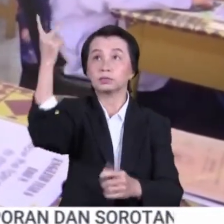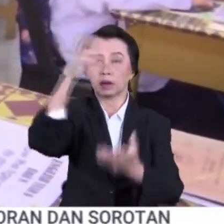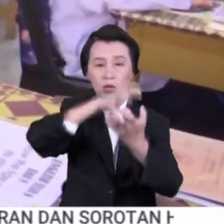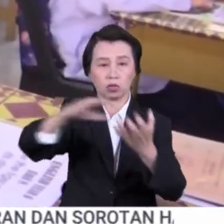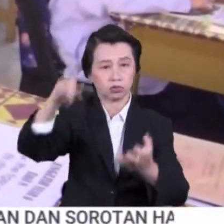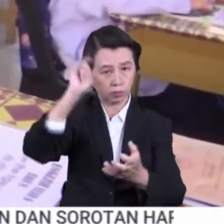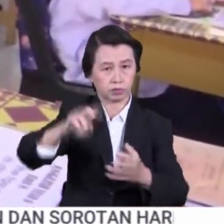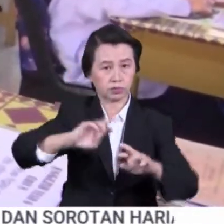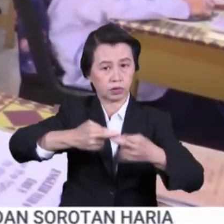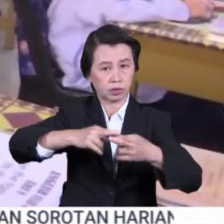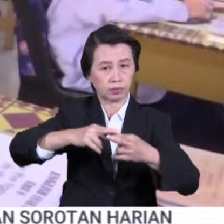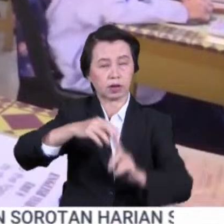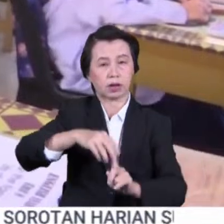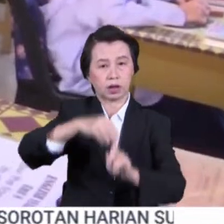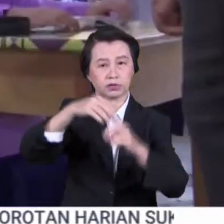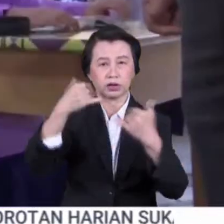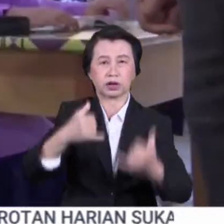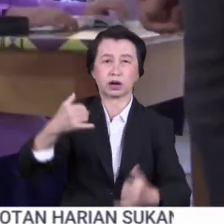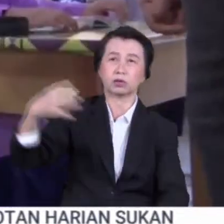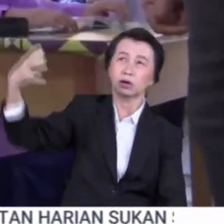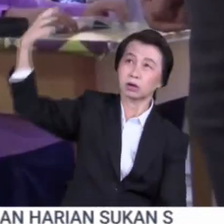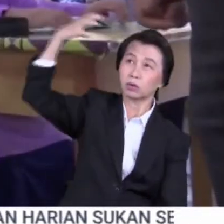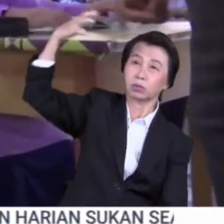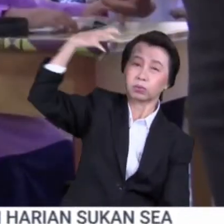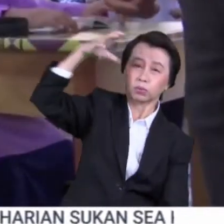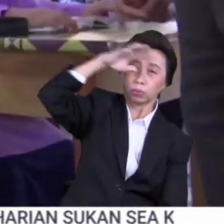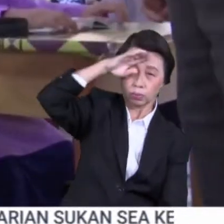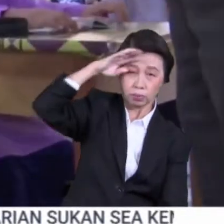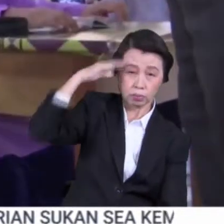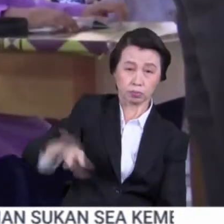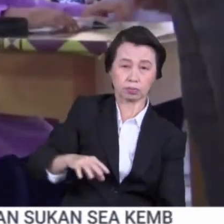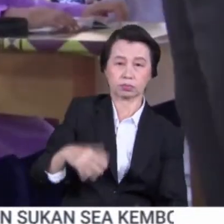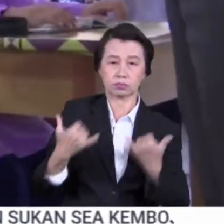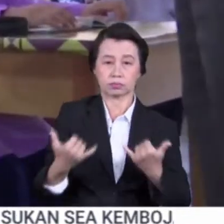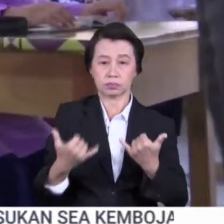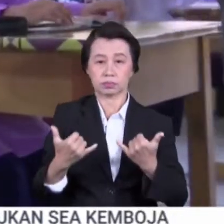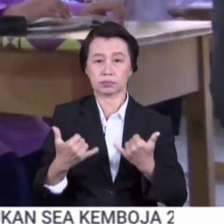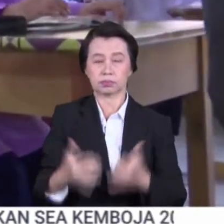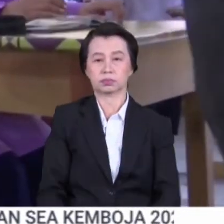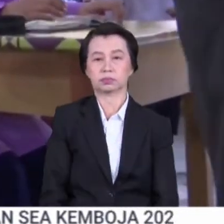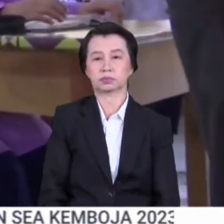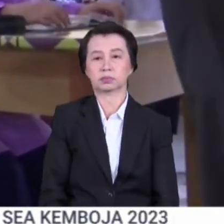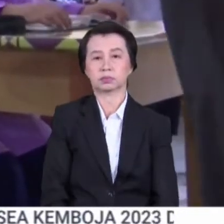rosak, terutama negara dalam keadaan cuaca panas ketika ini.